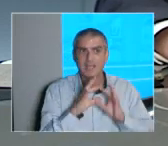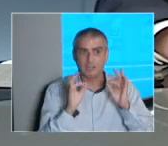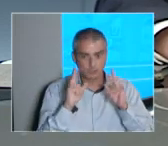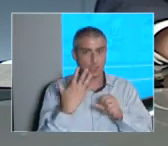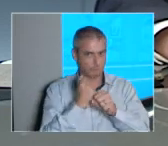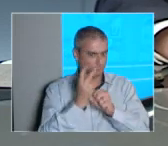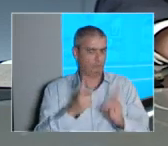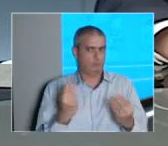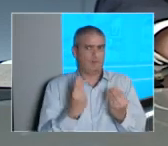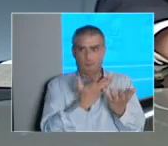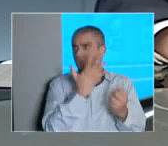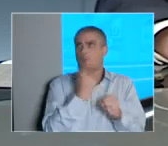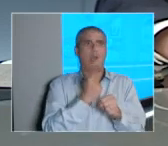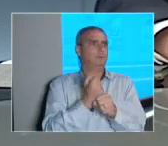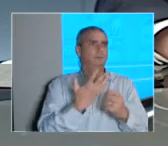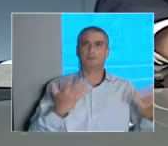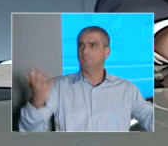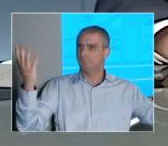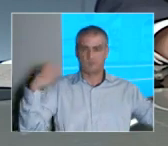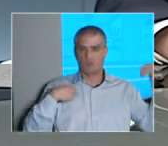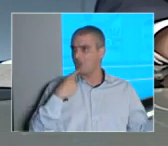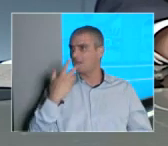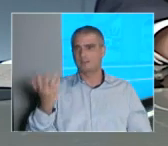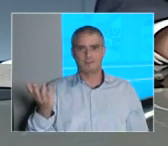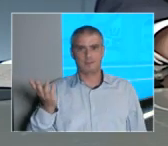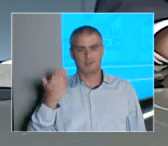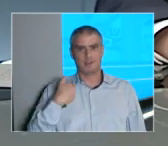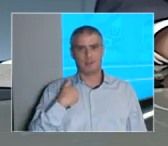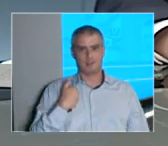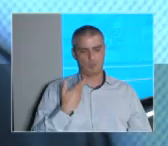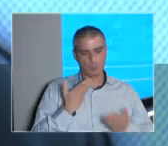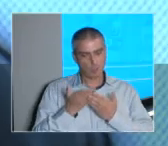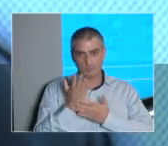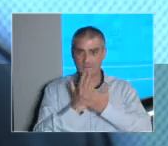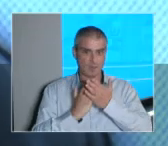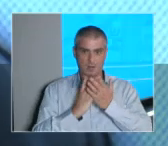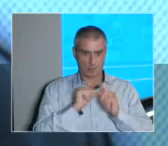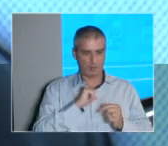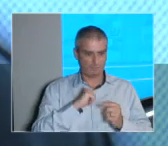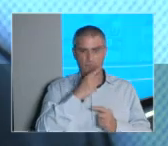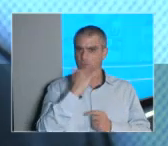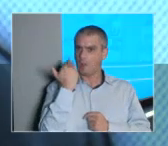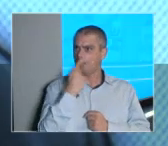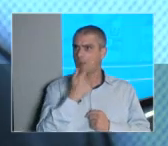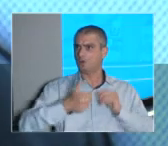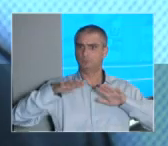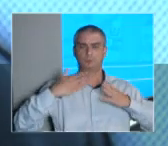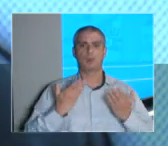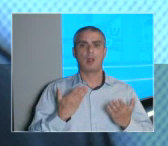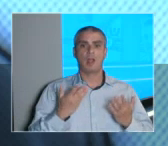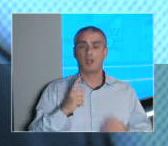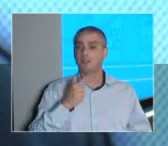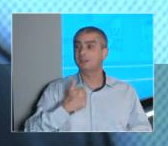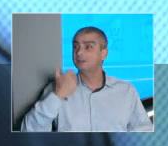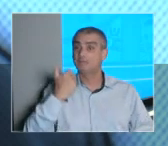שיש הישגים, שיש דברים שהוא עשה ש... אני יכול להגיד, אפילו הייתה לי תרומה קטנה להם ולאחרים, לא לבד, אבל הוא היה ראש ממשלה.